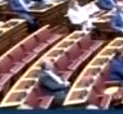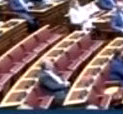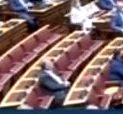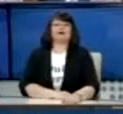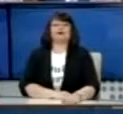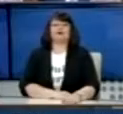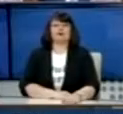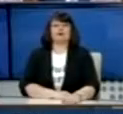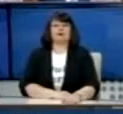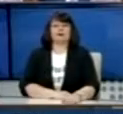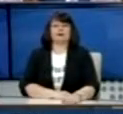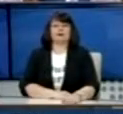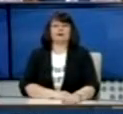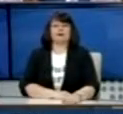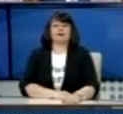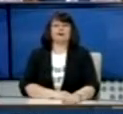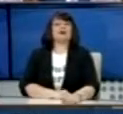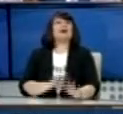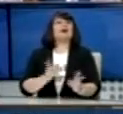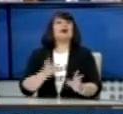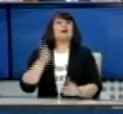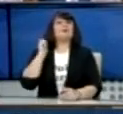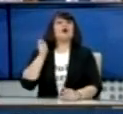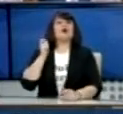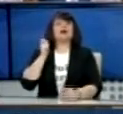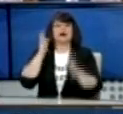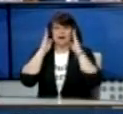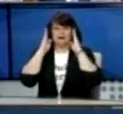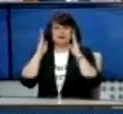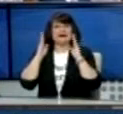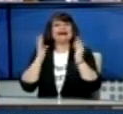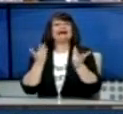από μόνος και σε εθελοντική βάση να κρατάει όλες εκείνες τις...